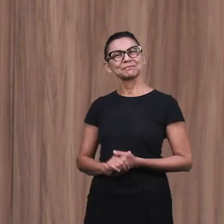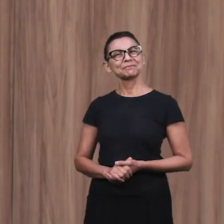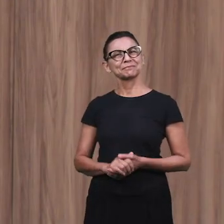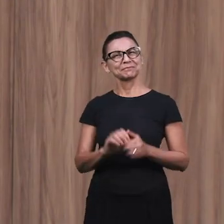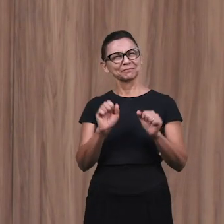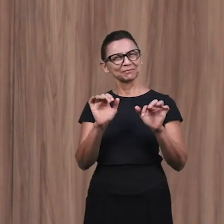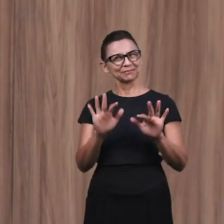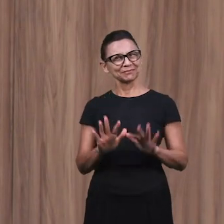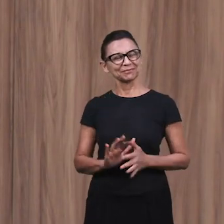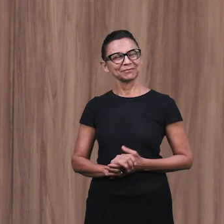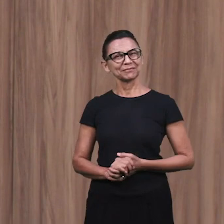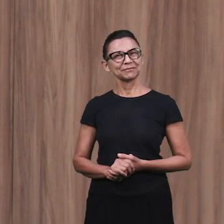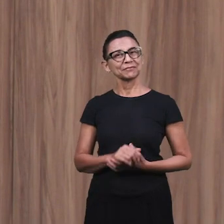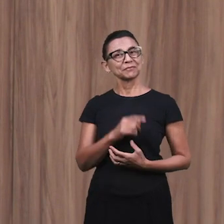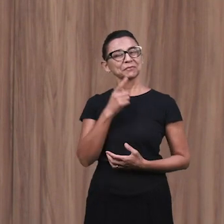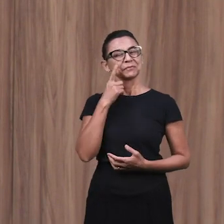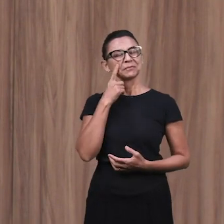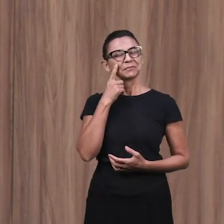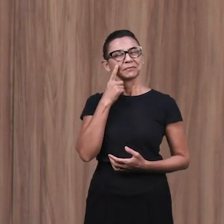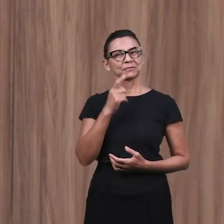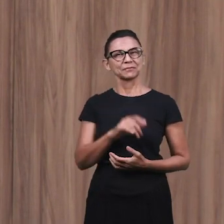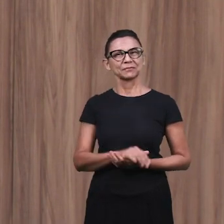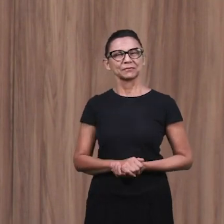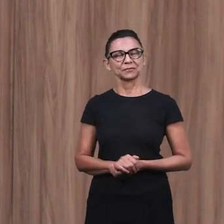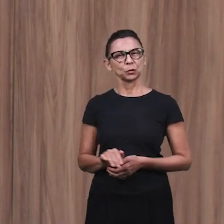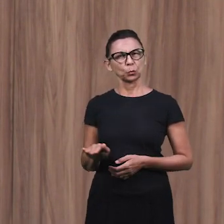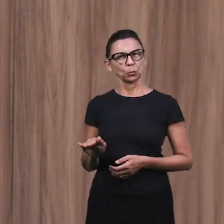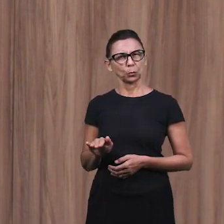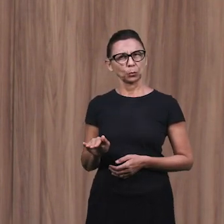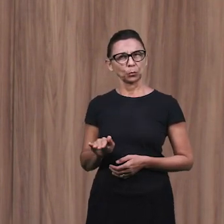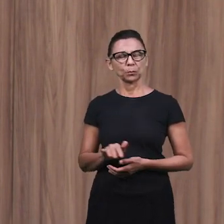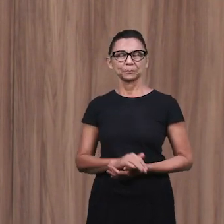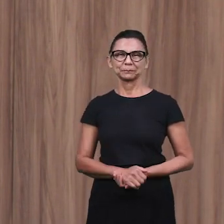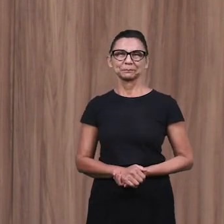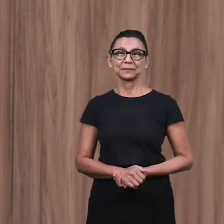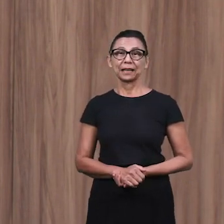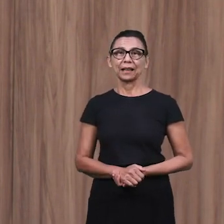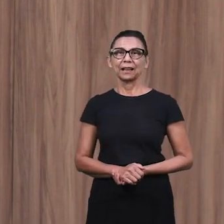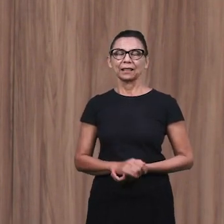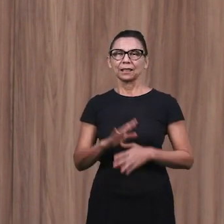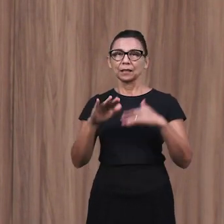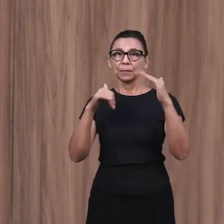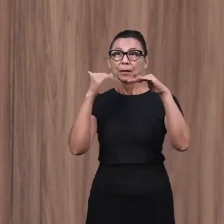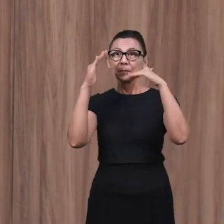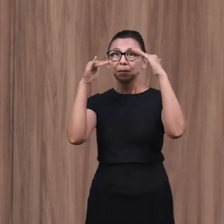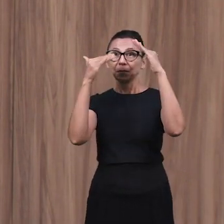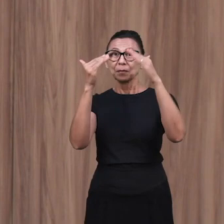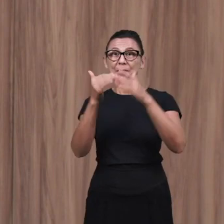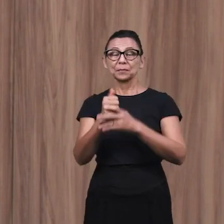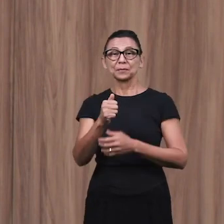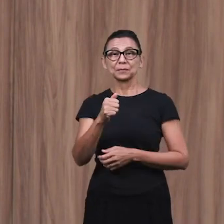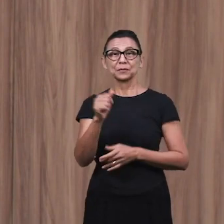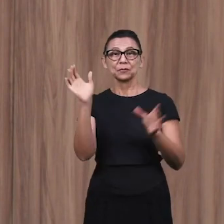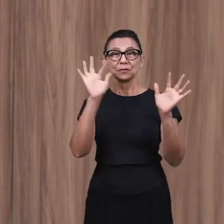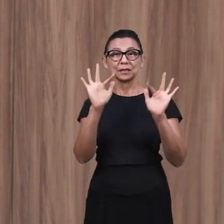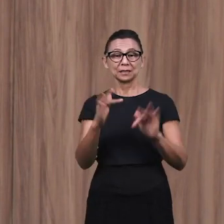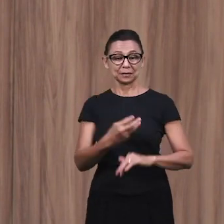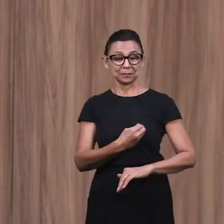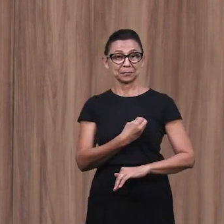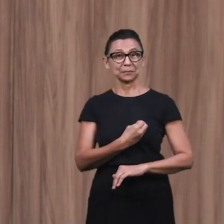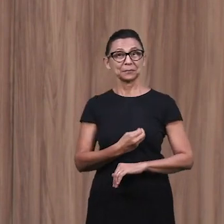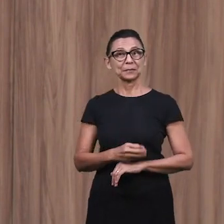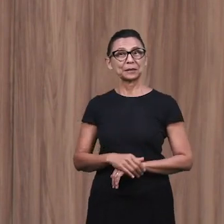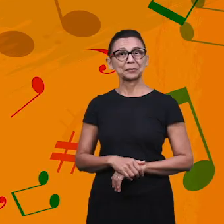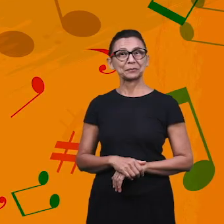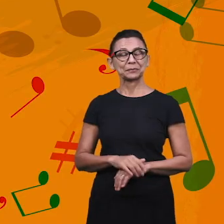Quelle bénédiction! Maintenant, nous allons assister nos petits qui sont en train de se développer. Ils sont heureux de